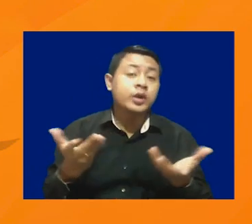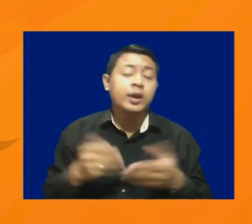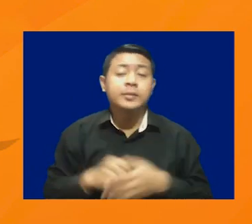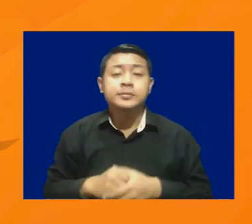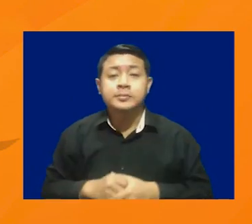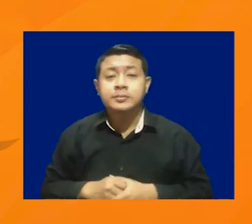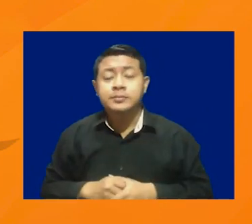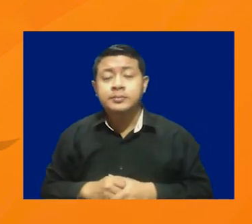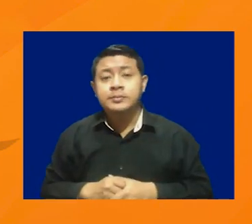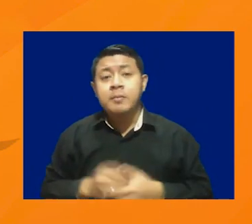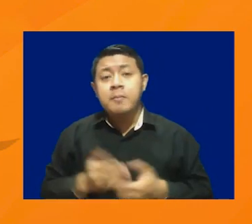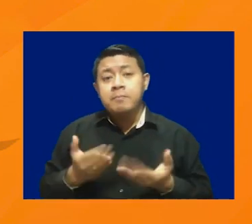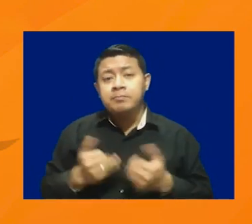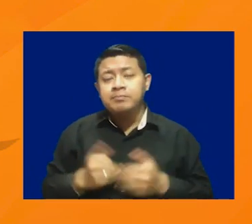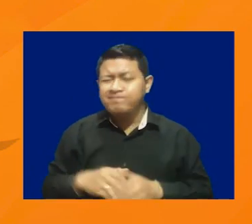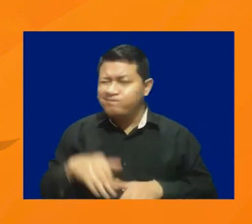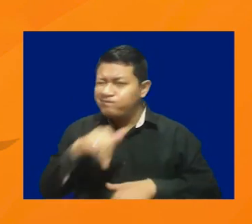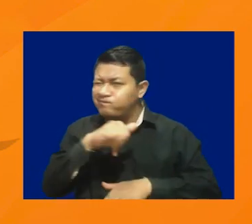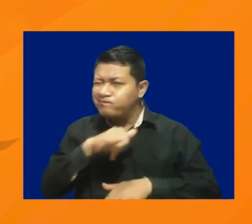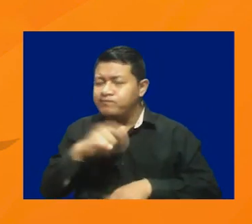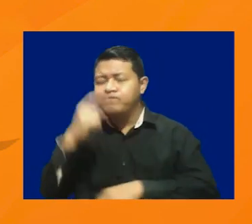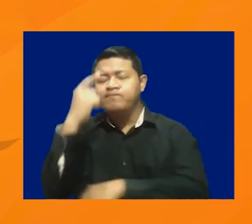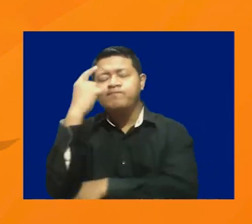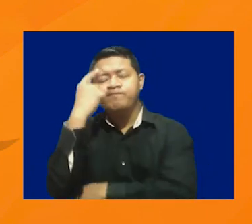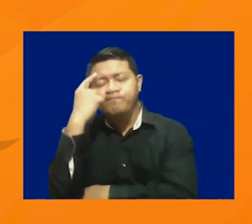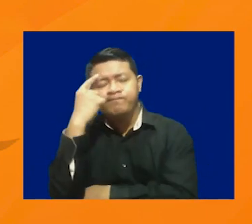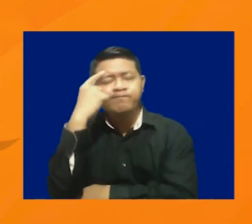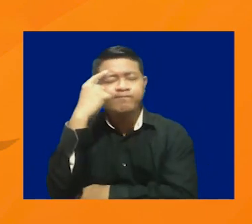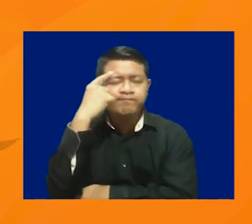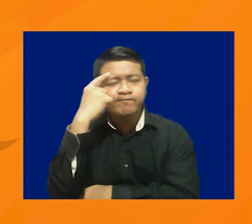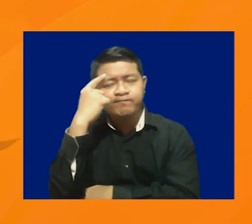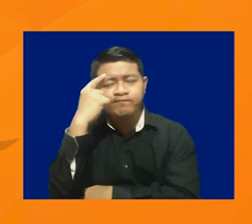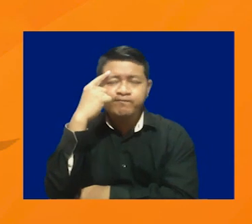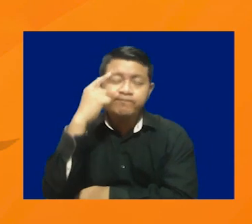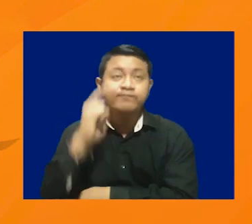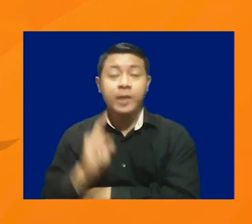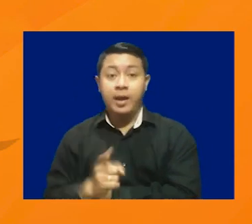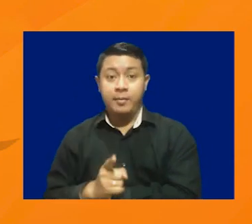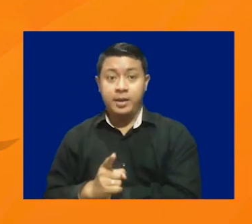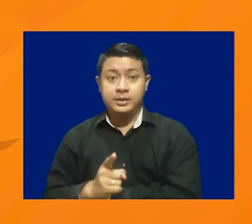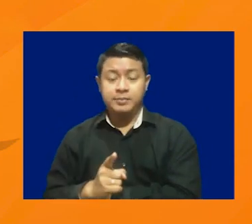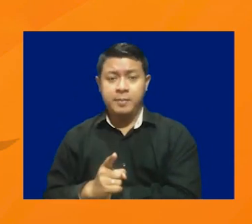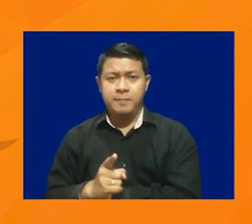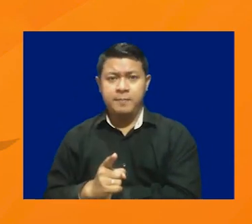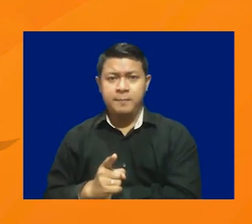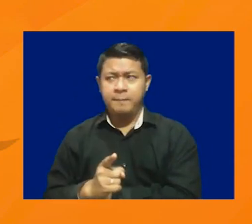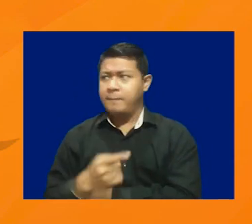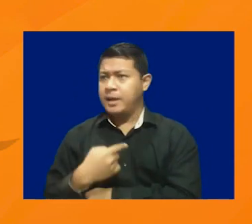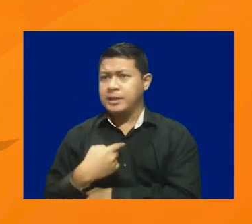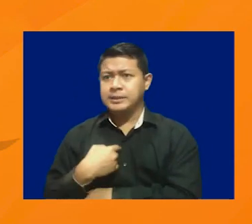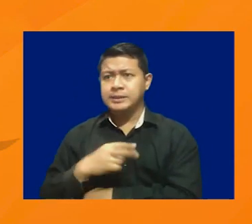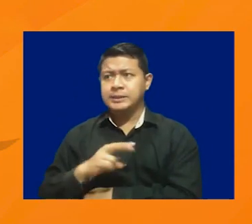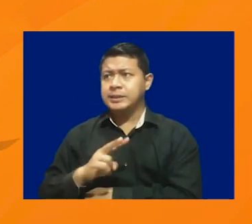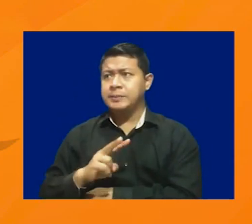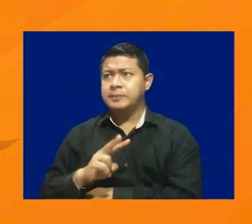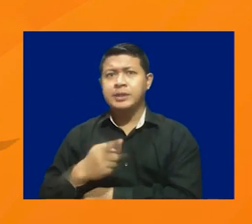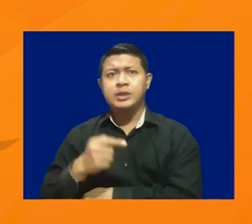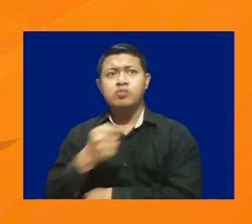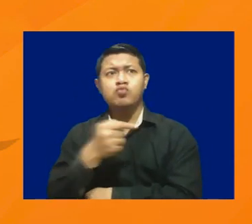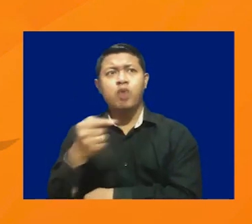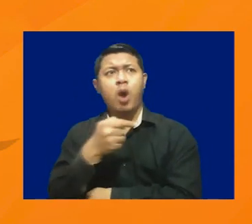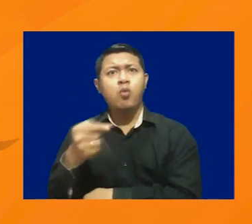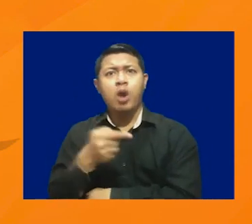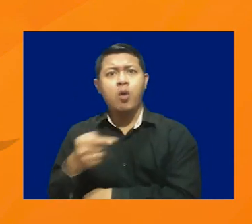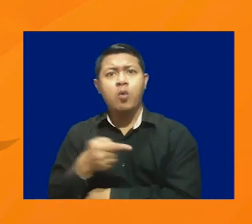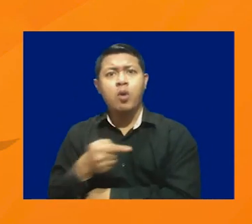Nah, saudara-saudara yang terkasih, mari kita bersama-sama merenungkan ada apa kok